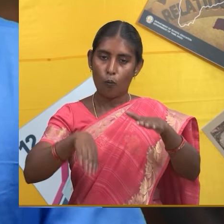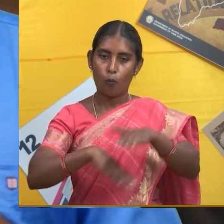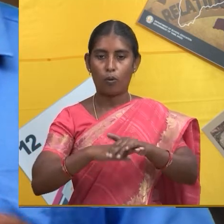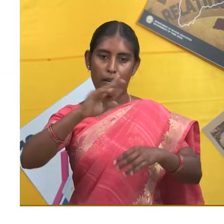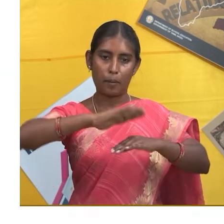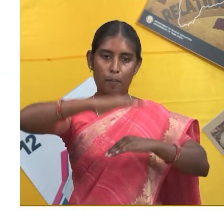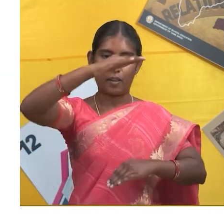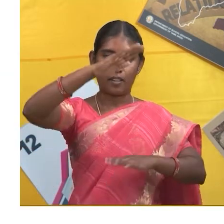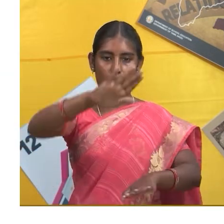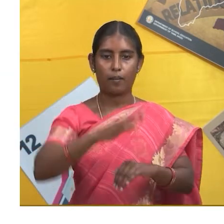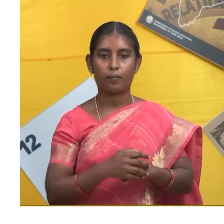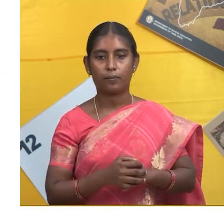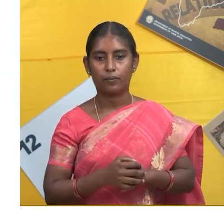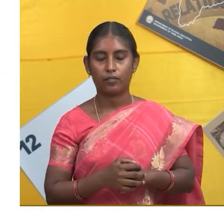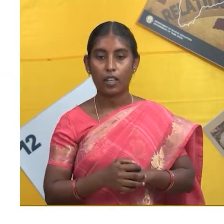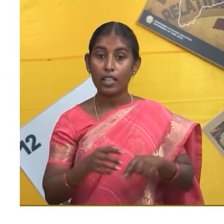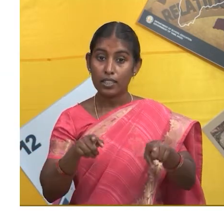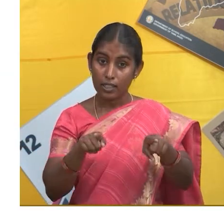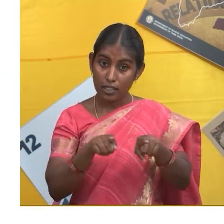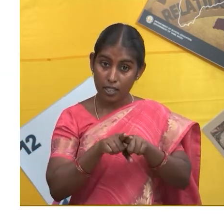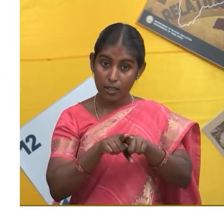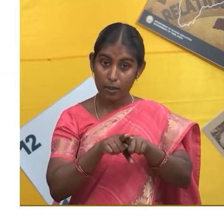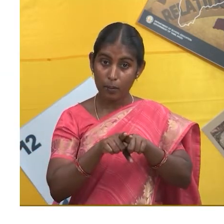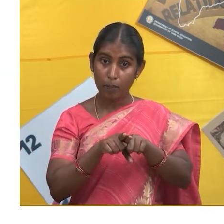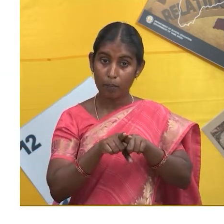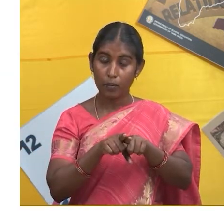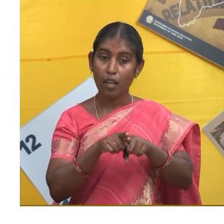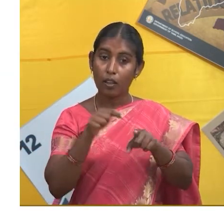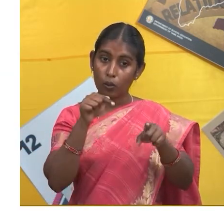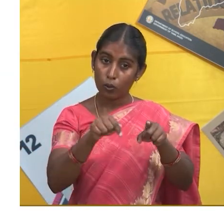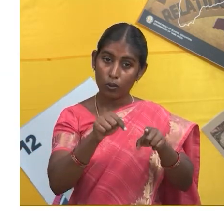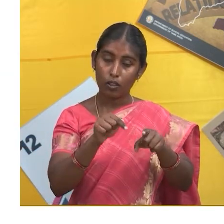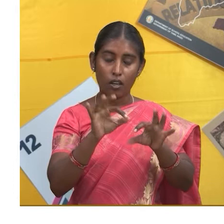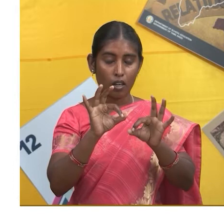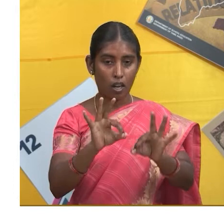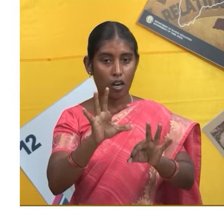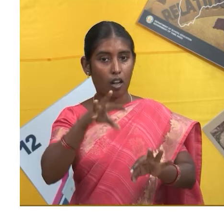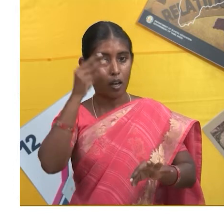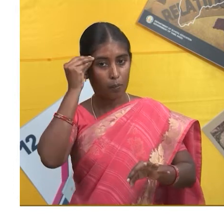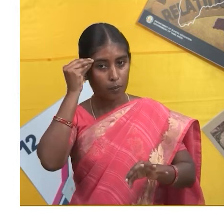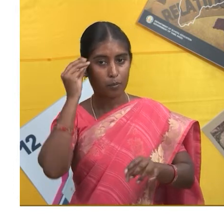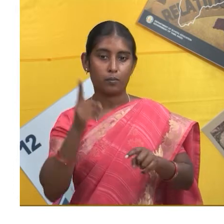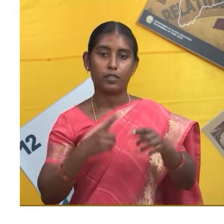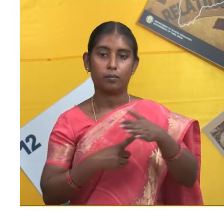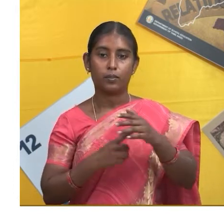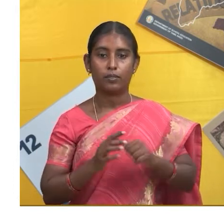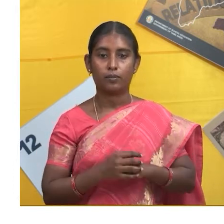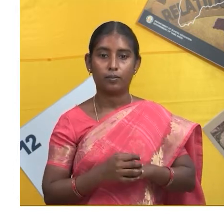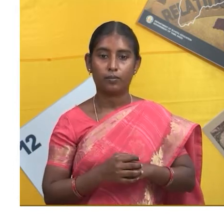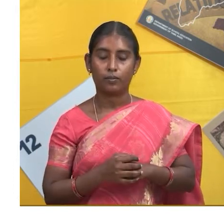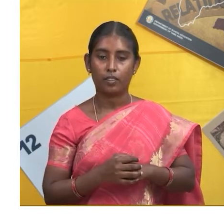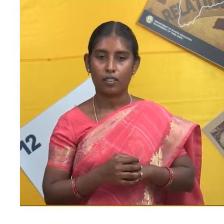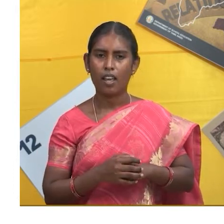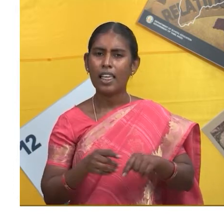என்ன கேட்டத்தைace செல். நிருவிக்கே வேண்டும் இப்போது